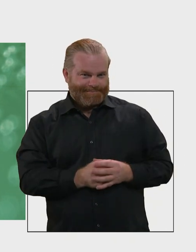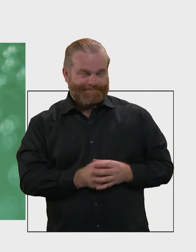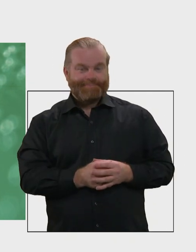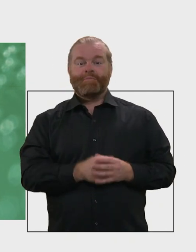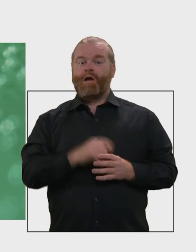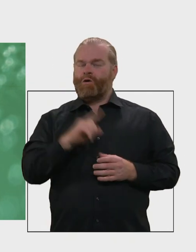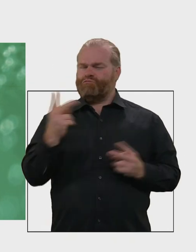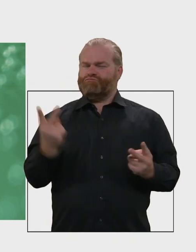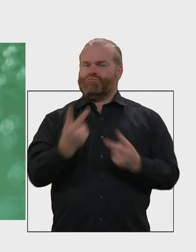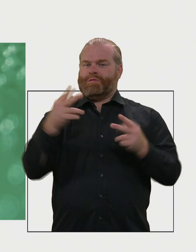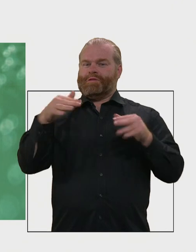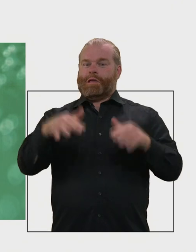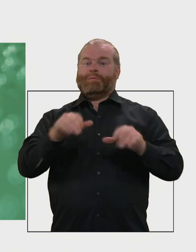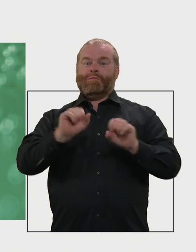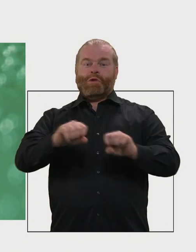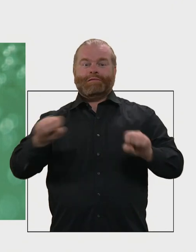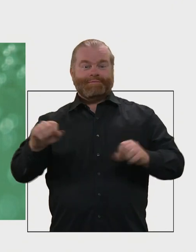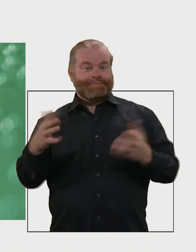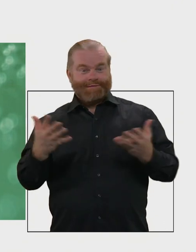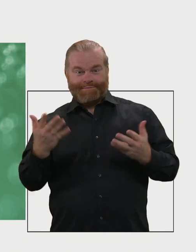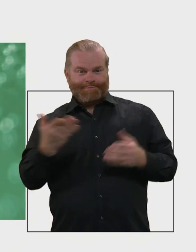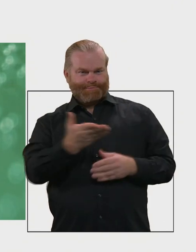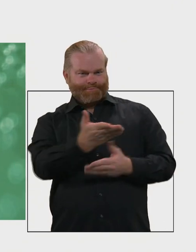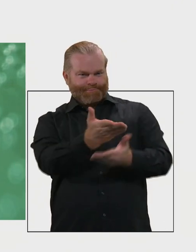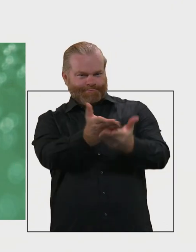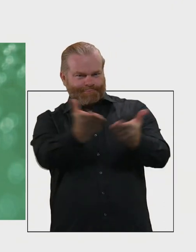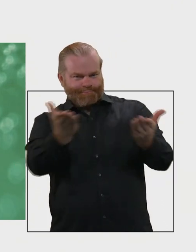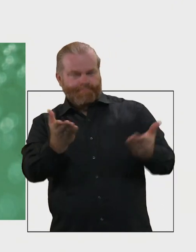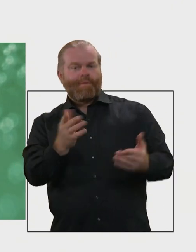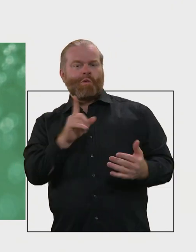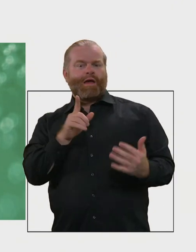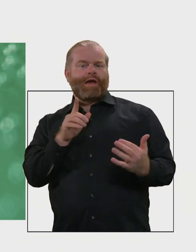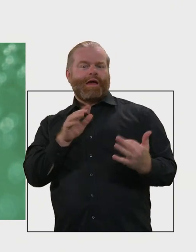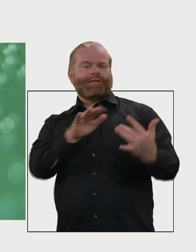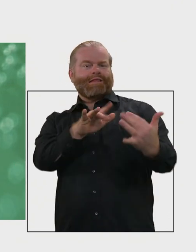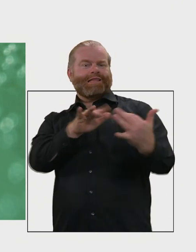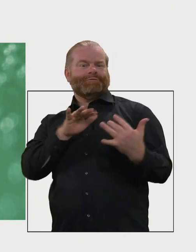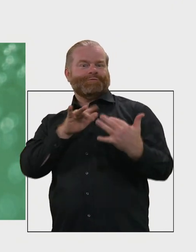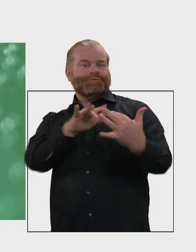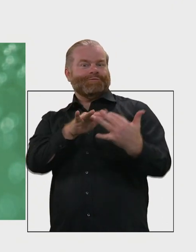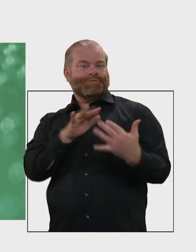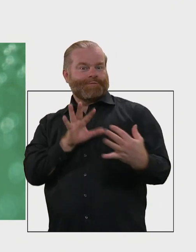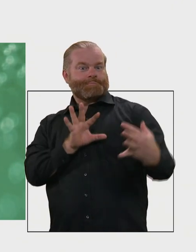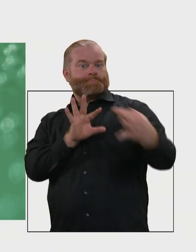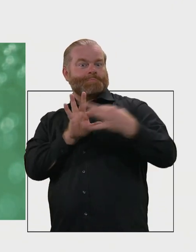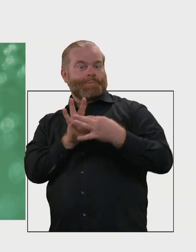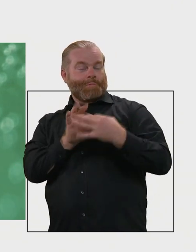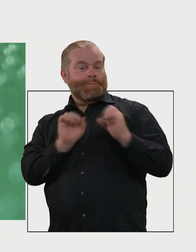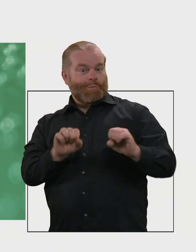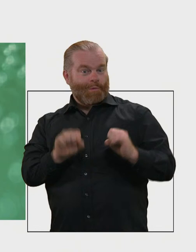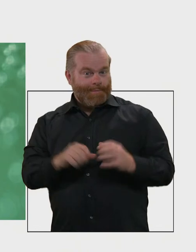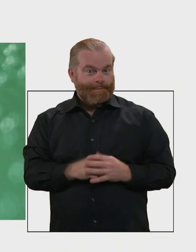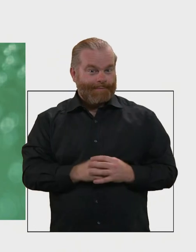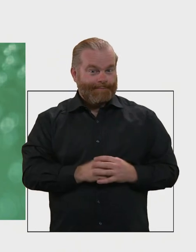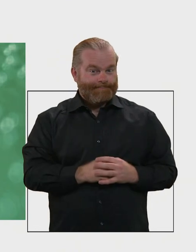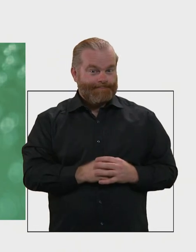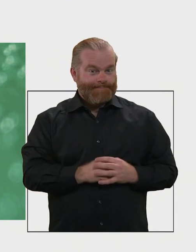sie sich interaktiv mit einbinden könnt. Wir blenden jetzt einfach mal den Link ein und der heißt